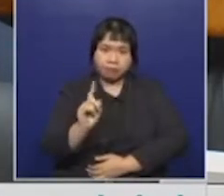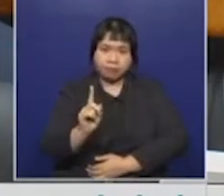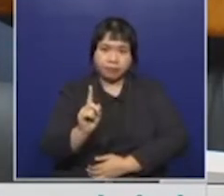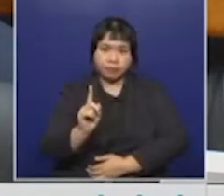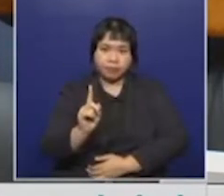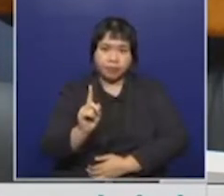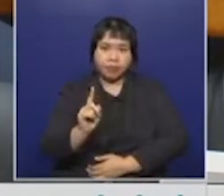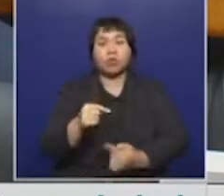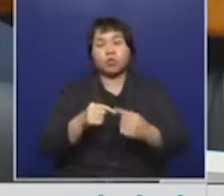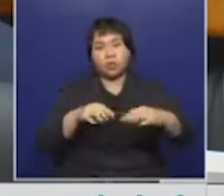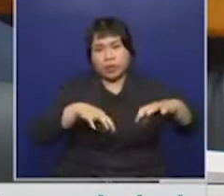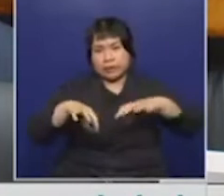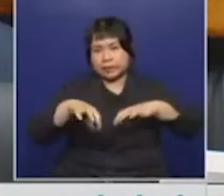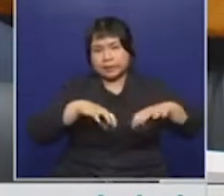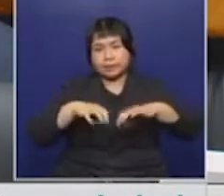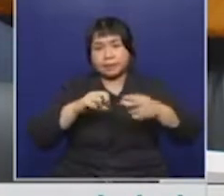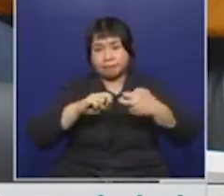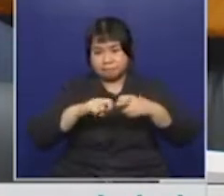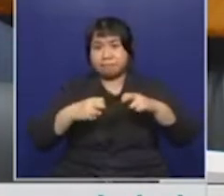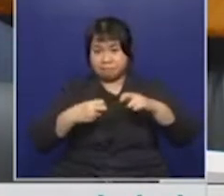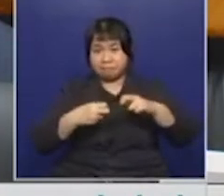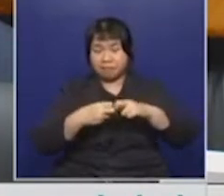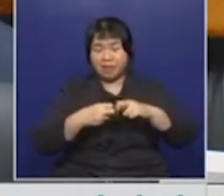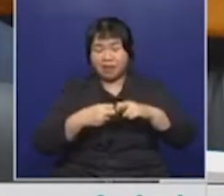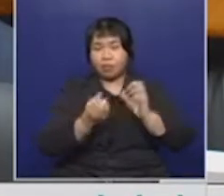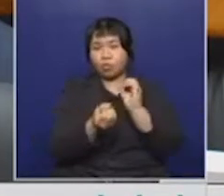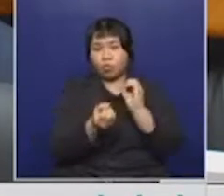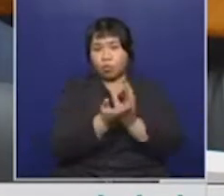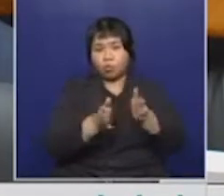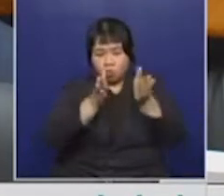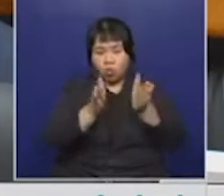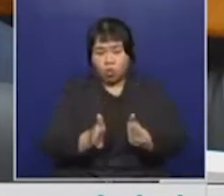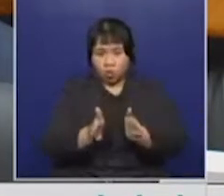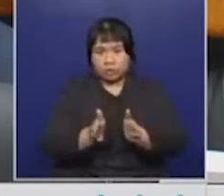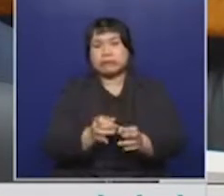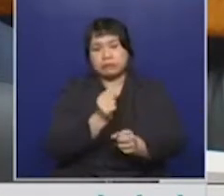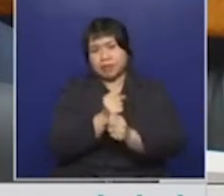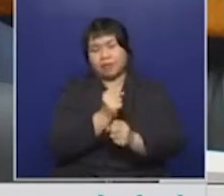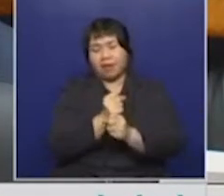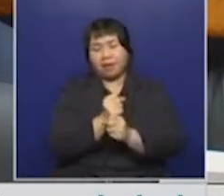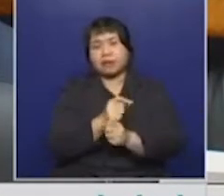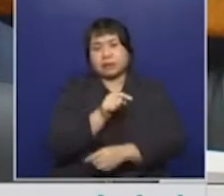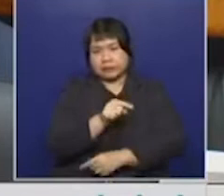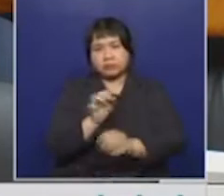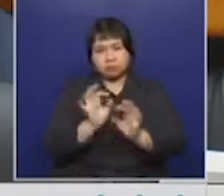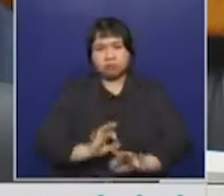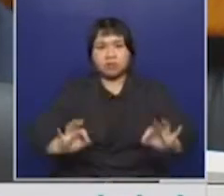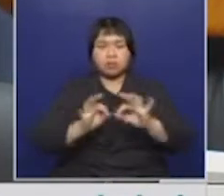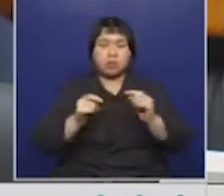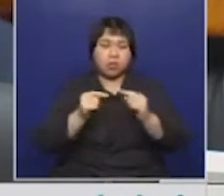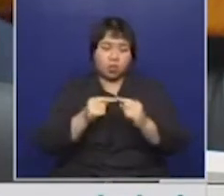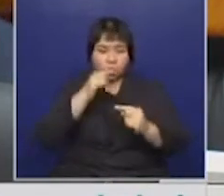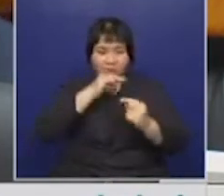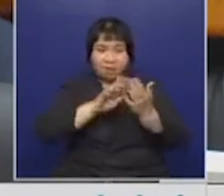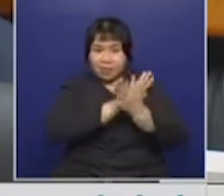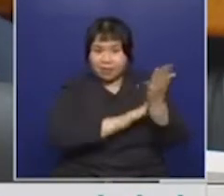พ้นการบริหารที่มีผลกระทบโดยตรงต่อคนที่เป็นกำลังหลักเป็นกำลังที่สำคัญในการขับเคลื่อน